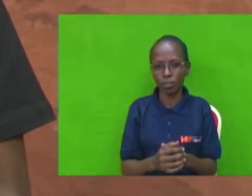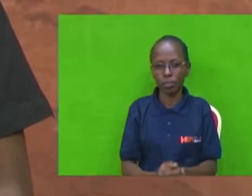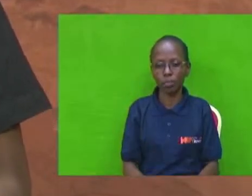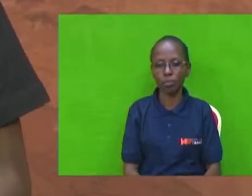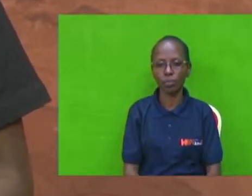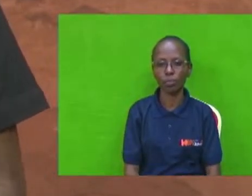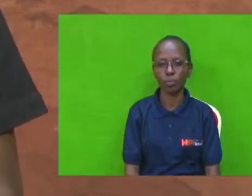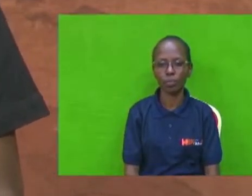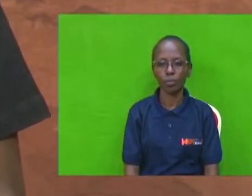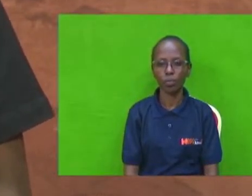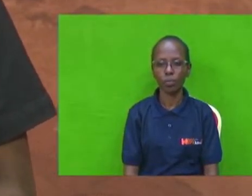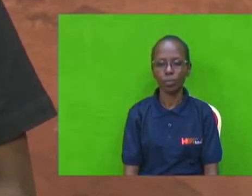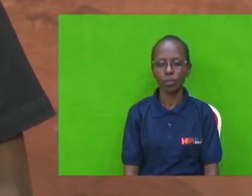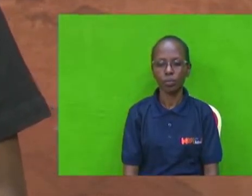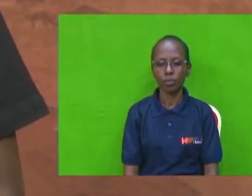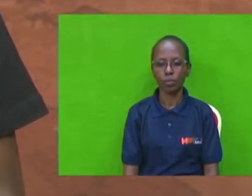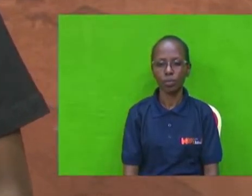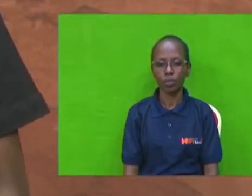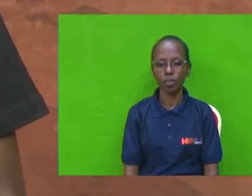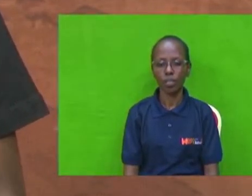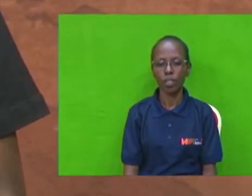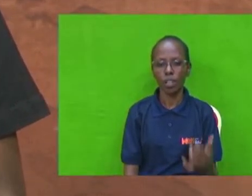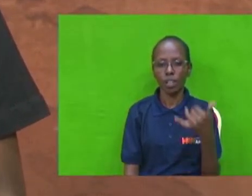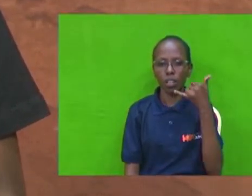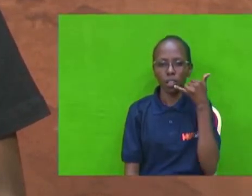simu kwanza. Hope Channel Kenya, hello.